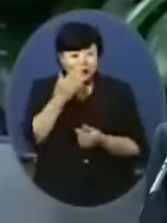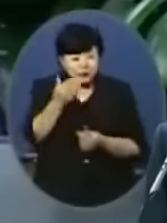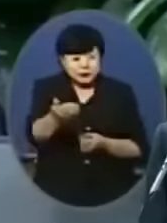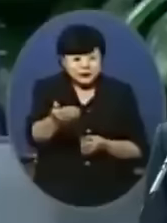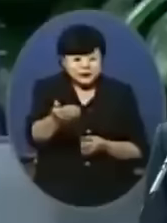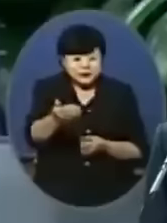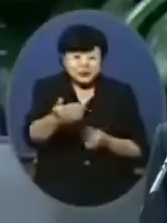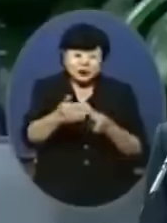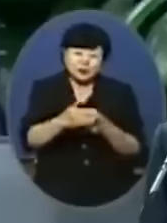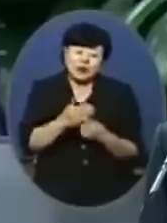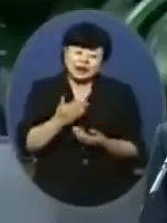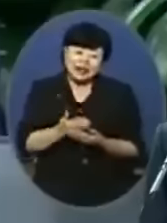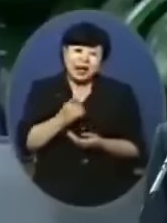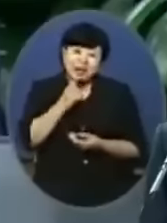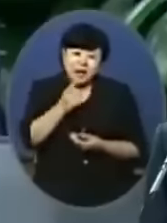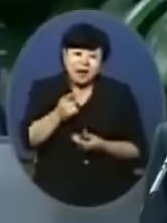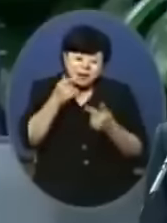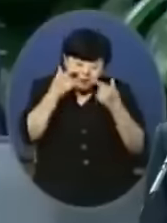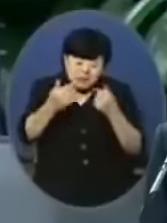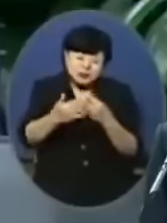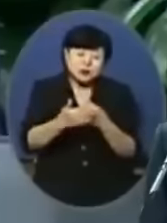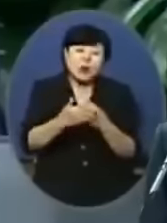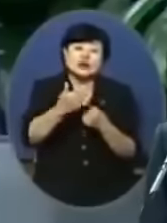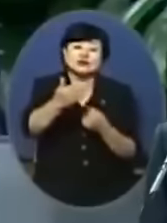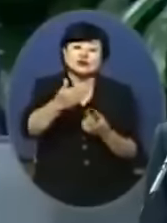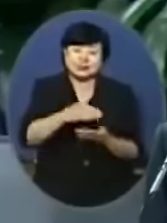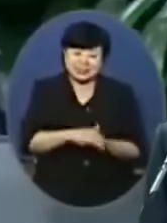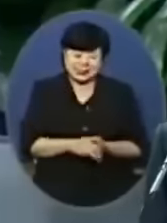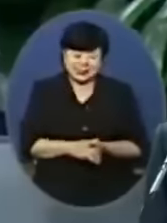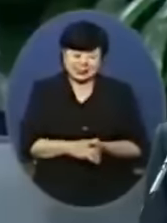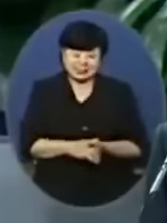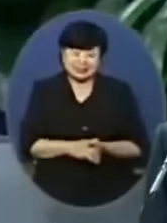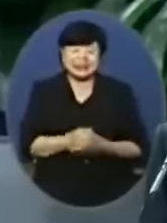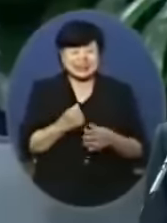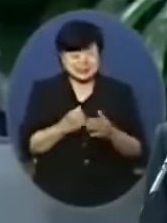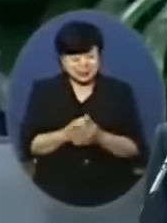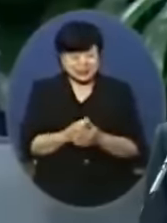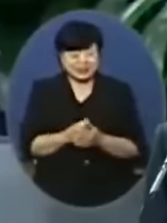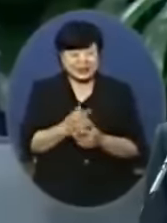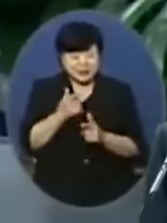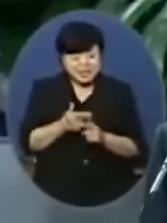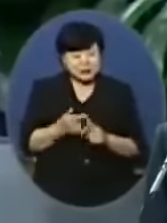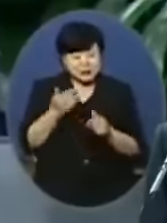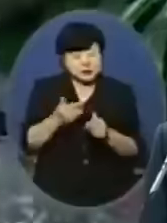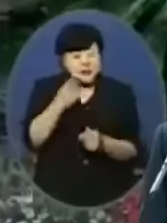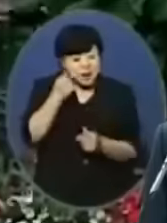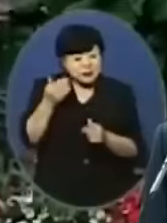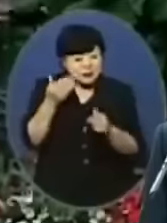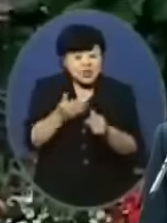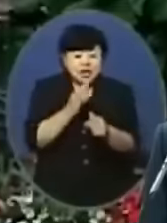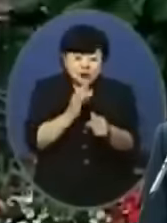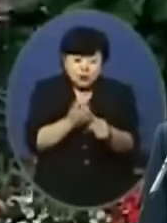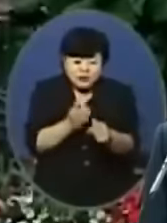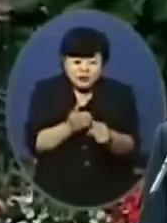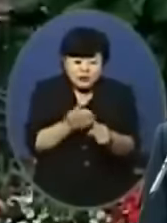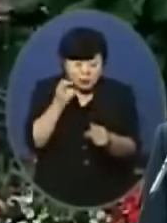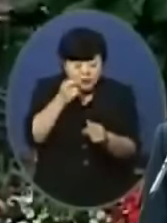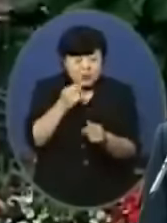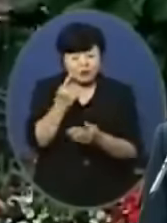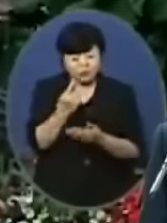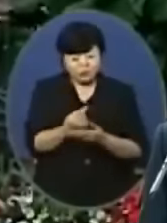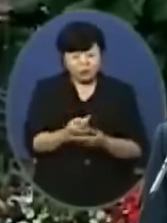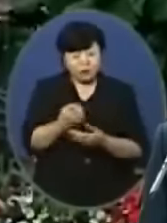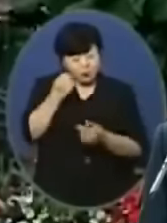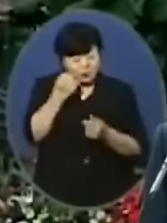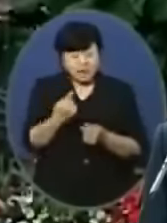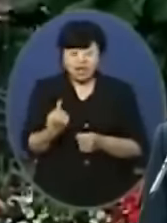여러분이 도와달라면 반드시 도와주십니다. 그러므로 예수님께서 아버지께 구해서 보혜사가 오고